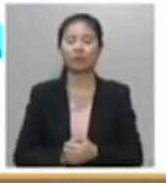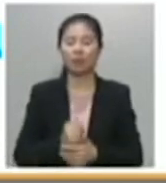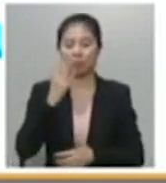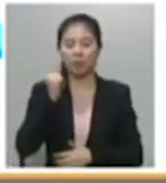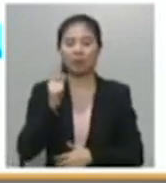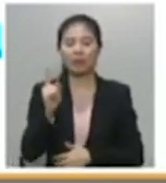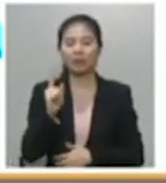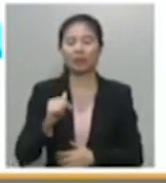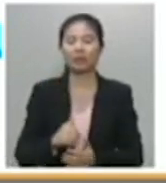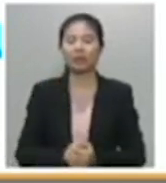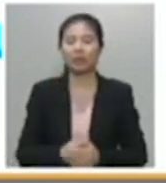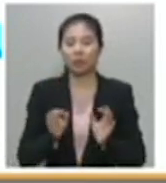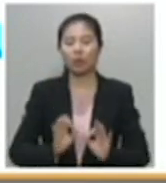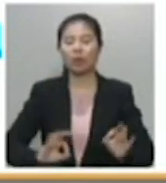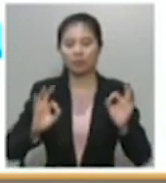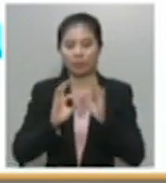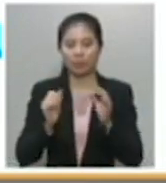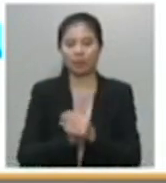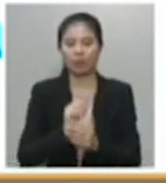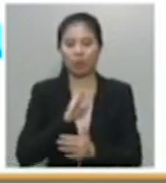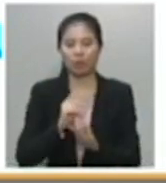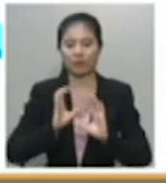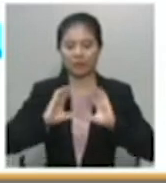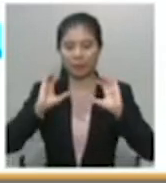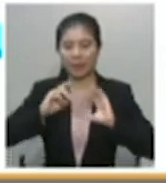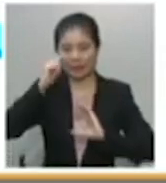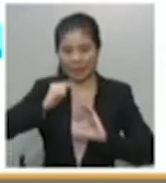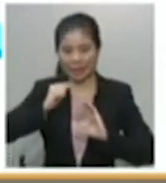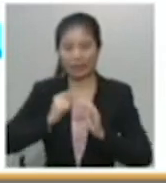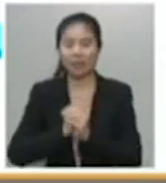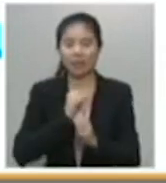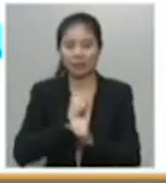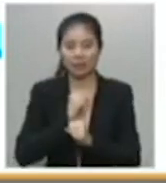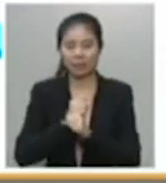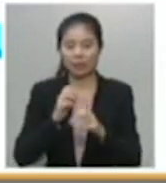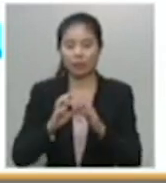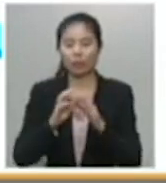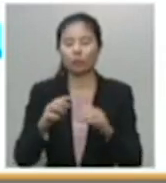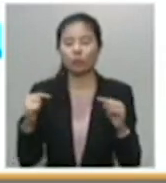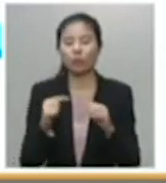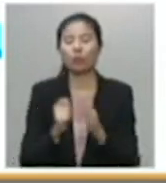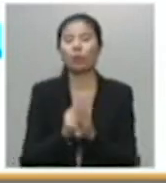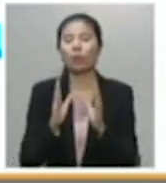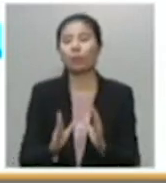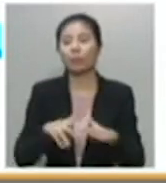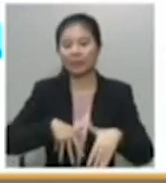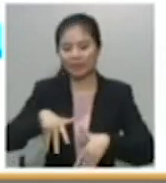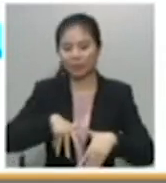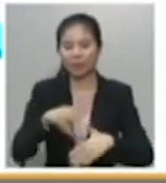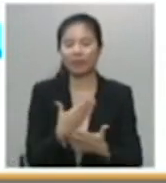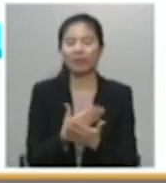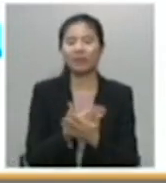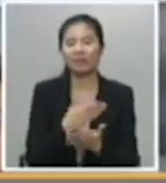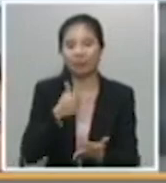ฉะนั้นเนี่ยความจำเป็นในส่วนของรัฐบาลไทยเพื่อที่จะตอบโจทย์ความต้องการของพี่น้องประชาชนในการเพิ่มรายได้ภ